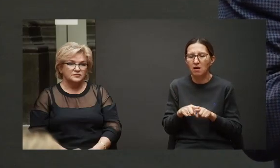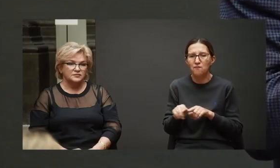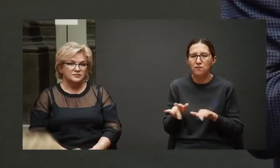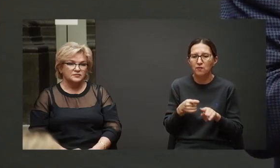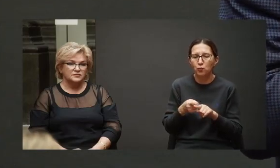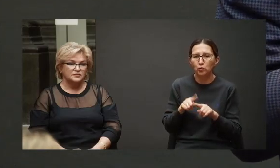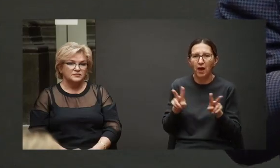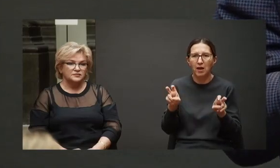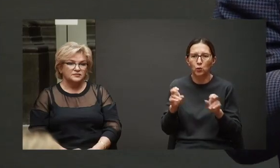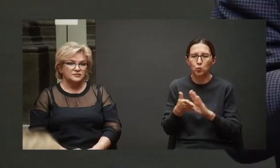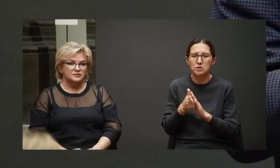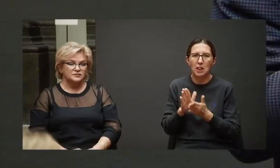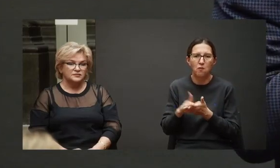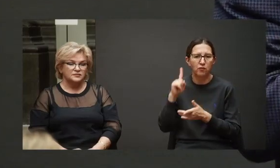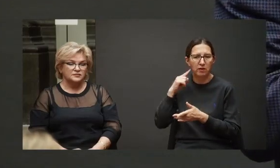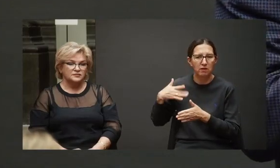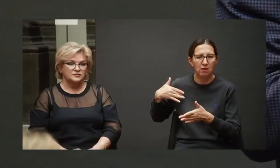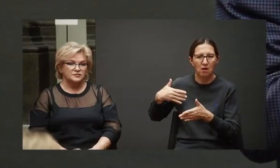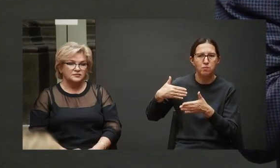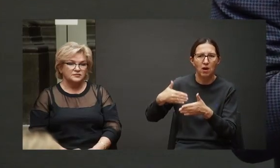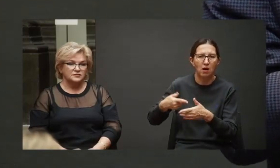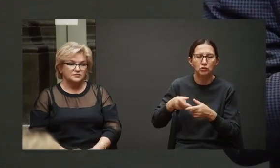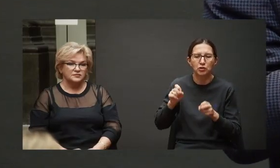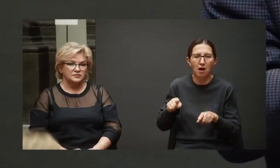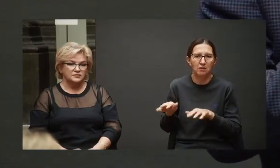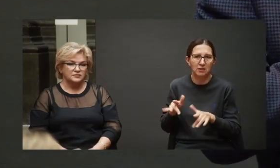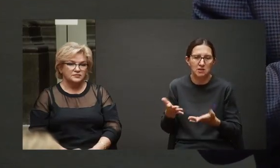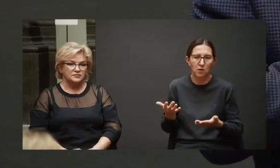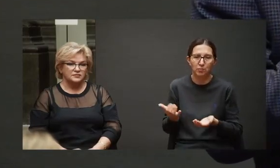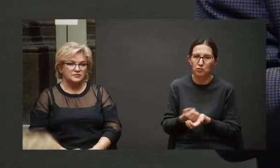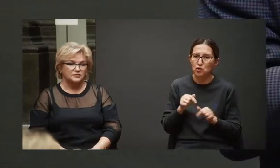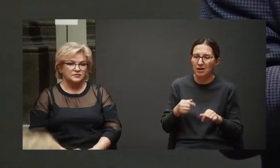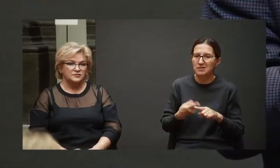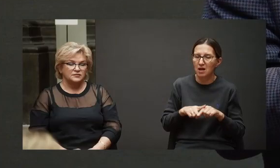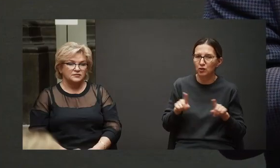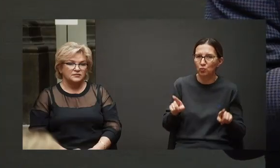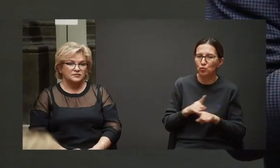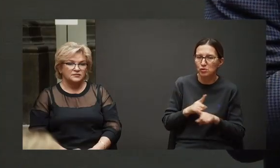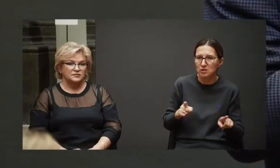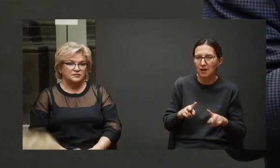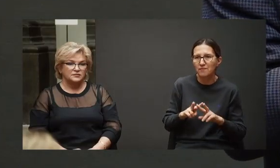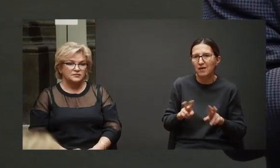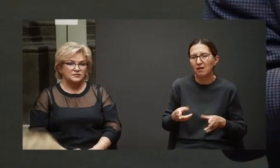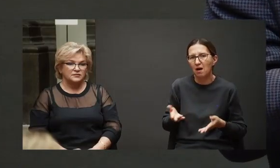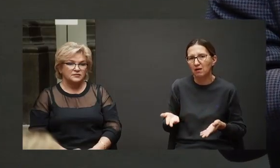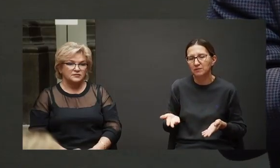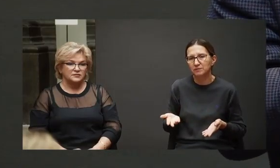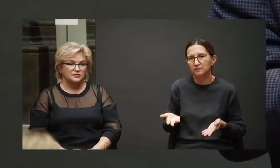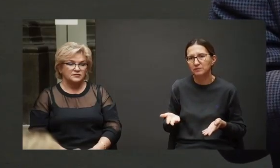вот условный культурный багаж? Музей как некая система,